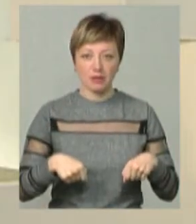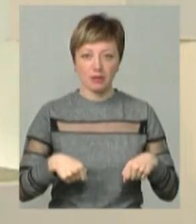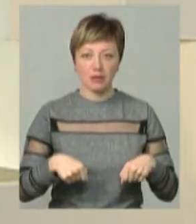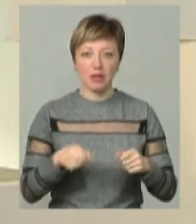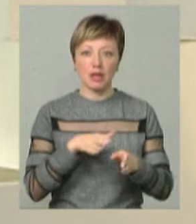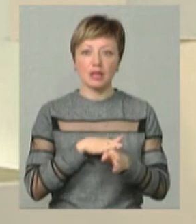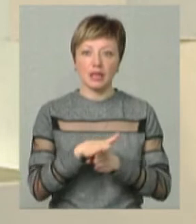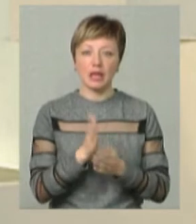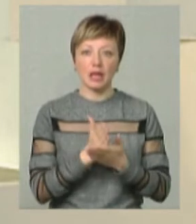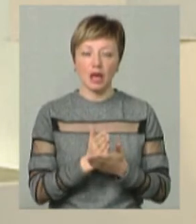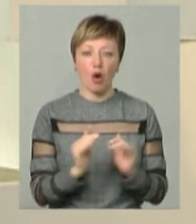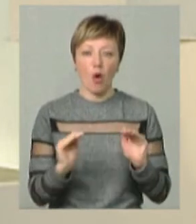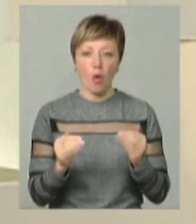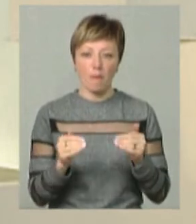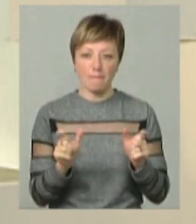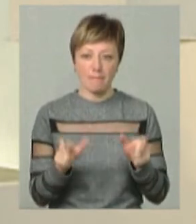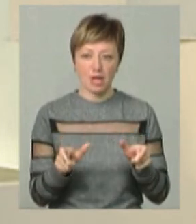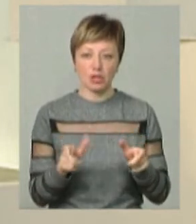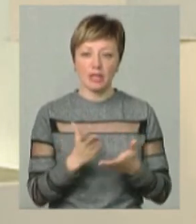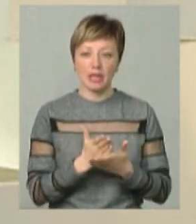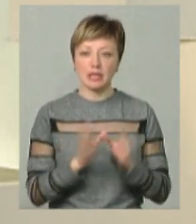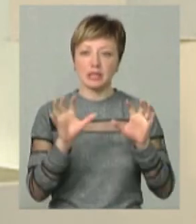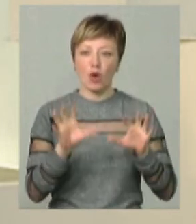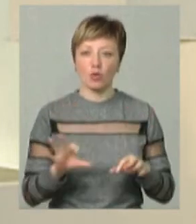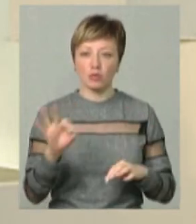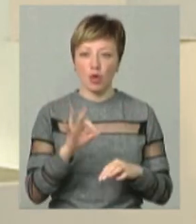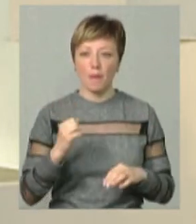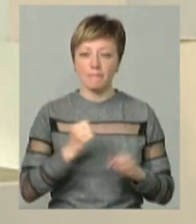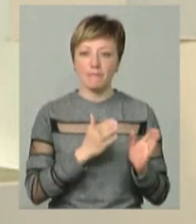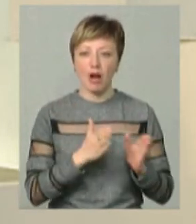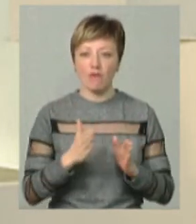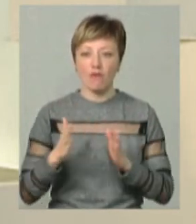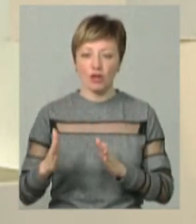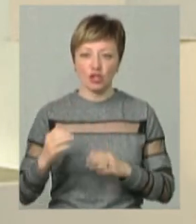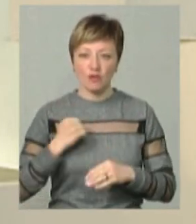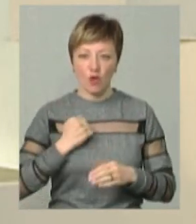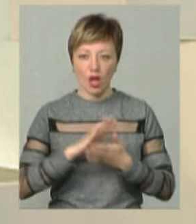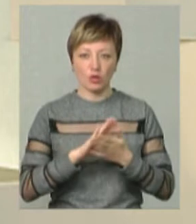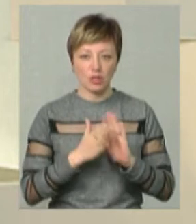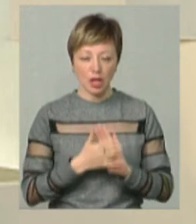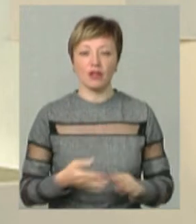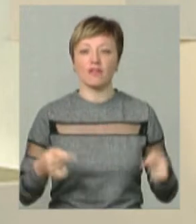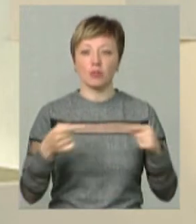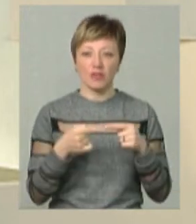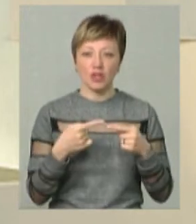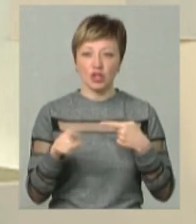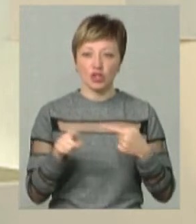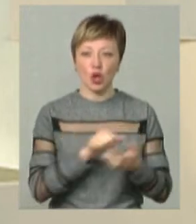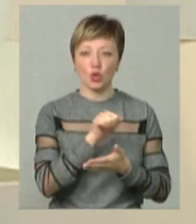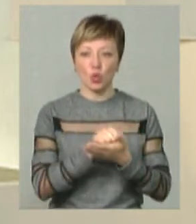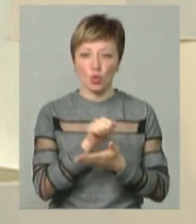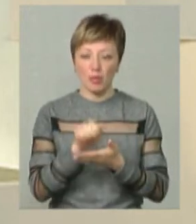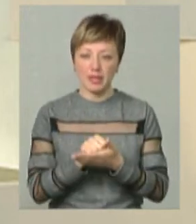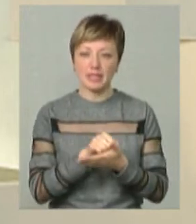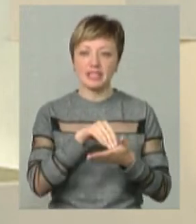їх реалізація є обмеженою. Так? Є в нас діє закон про правовий режим воєнного стану. Відповідно, і в інших нормативних також